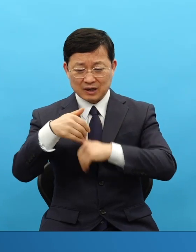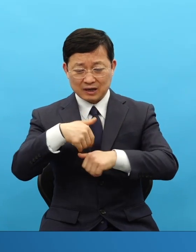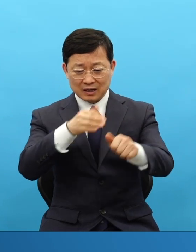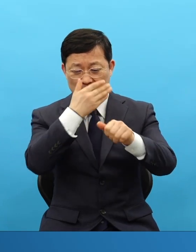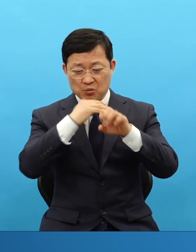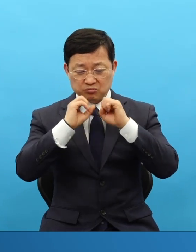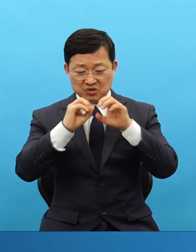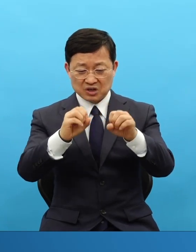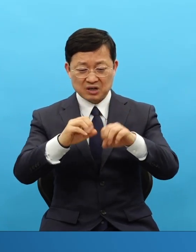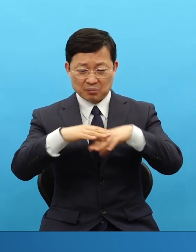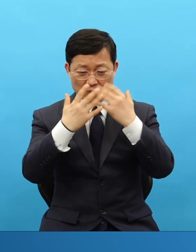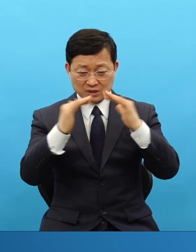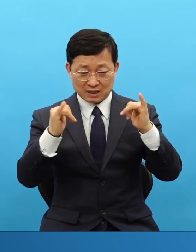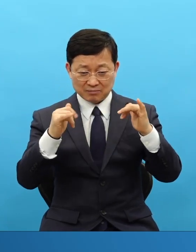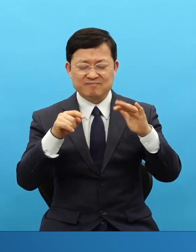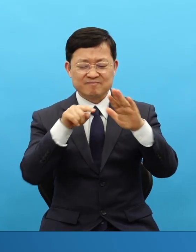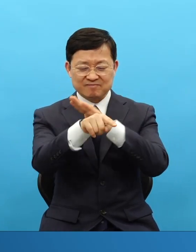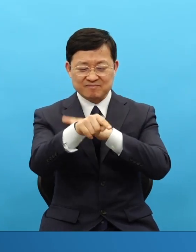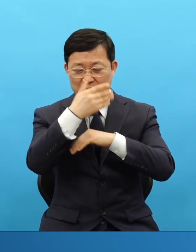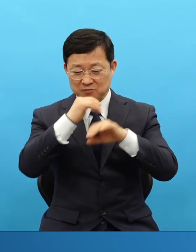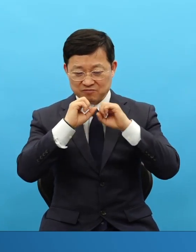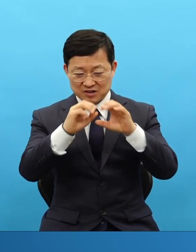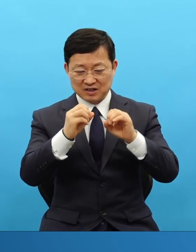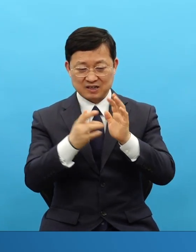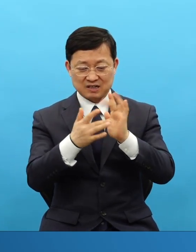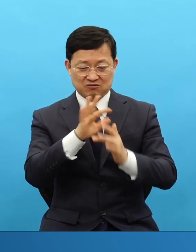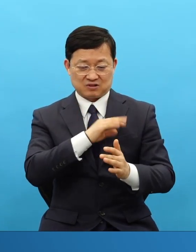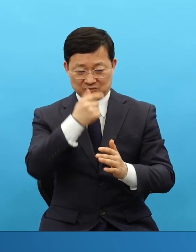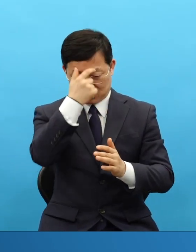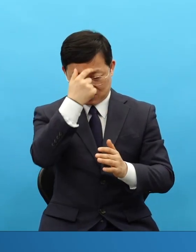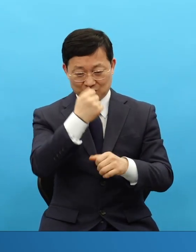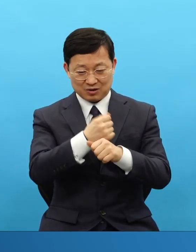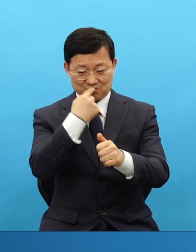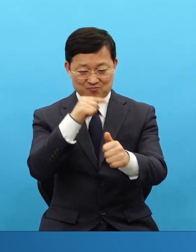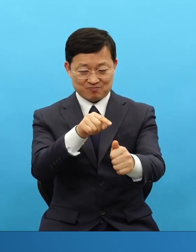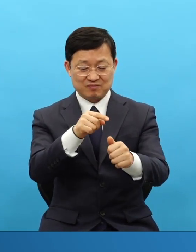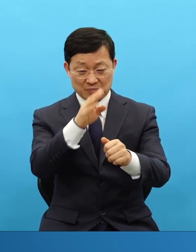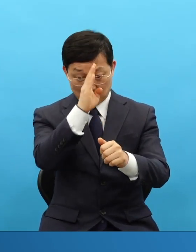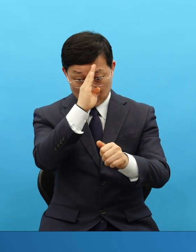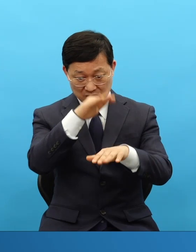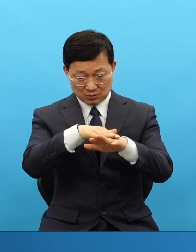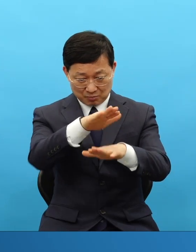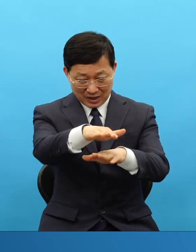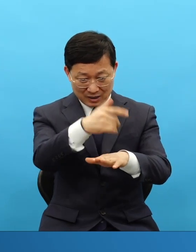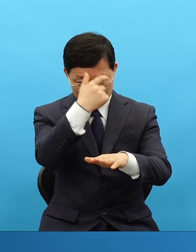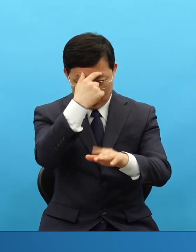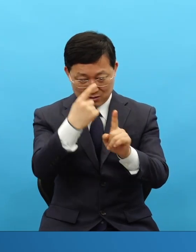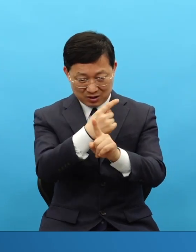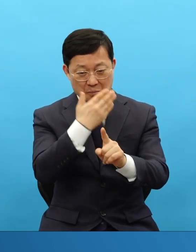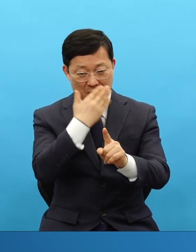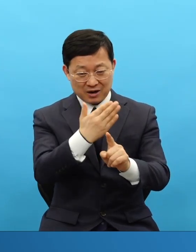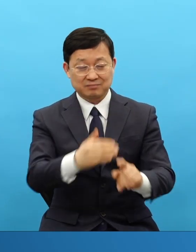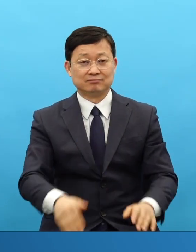만민에게 가라 가서 내 이름으로 기도해라 병든 자 거칠 것이다 이렇게